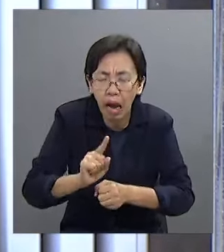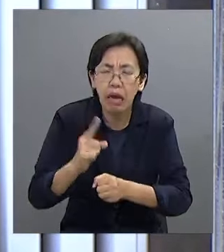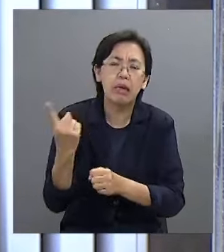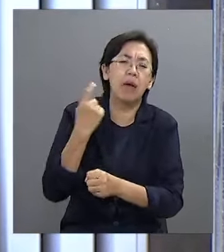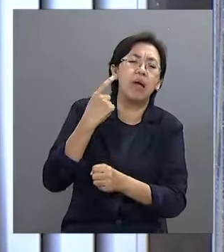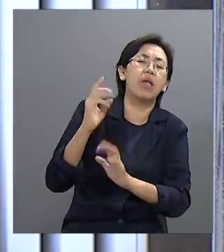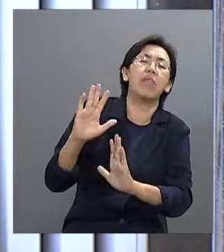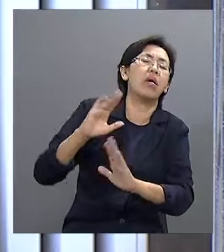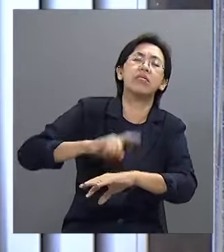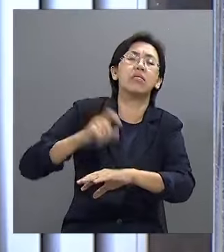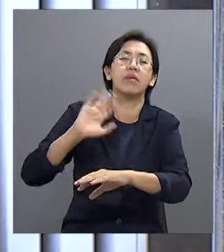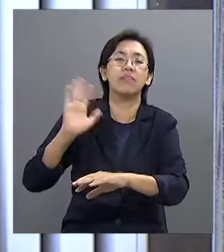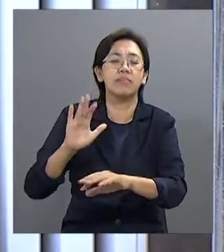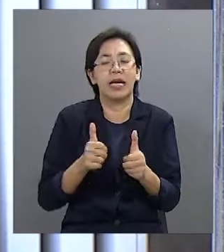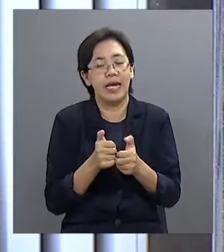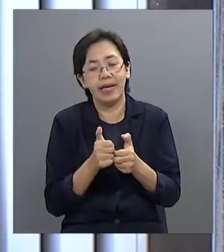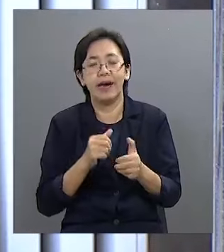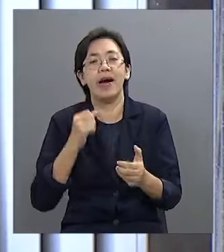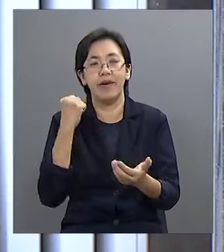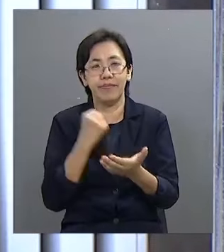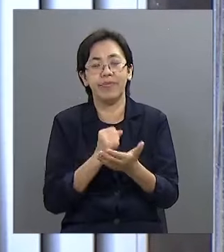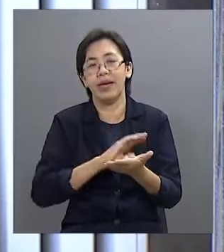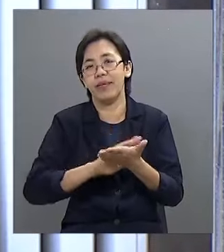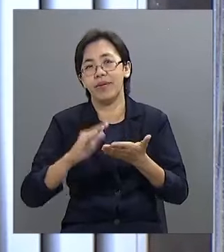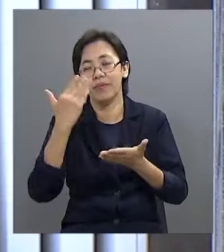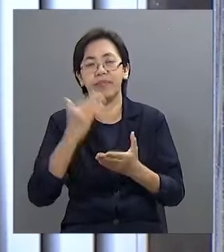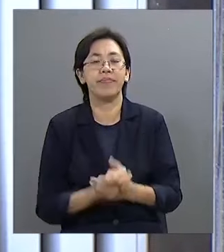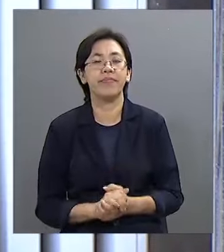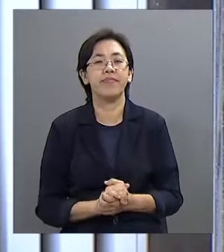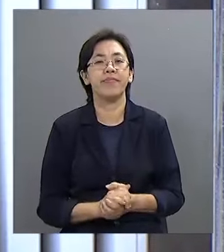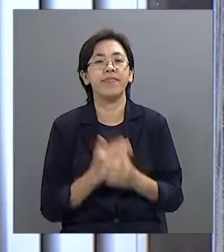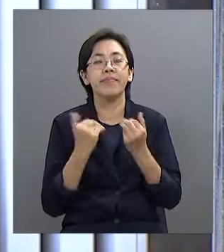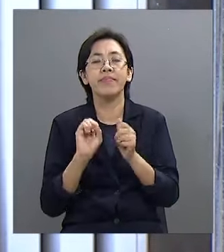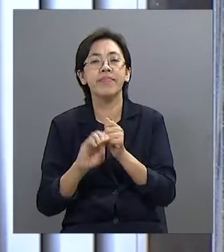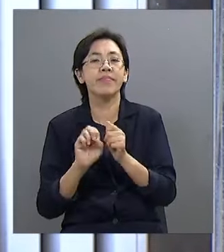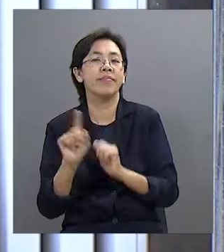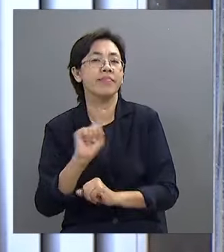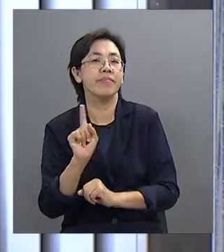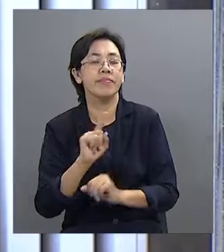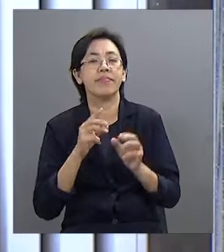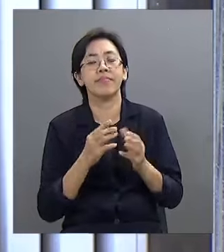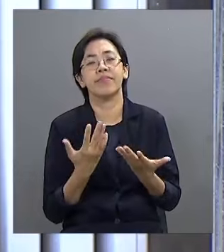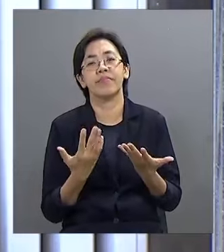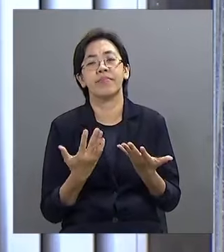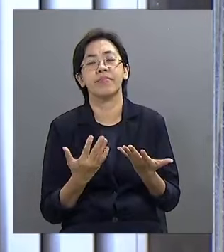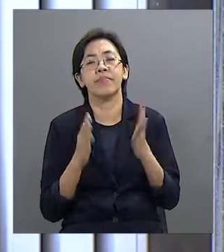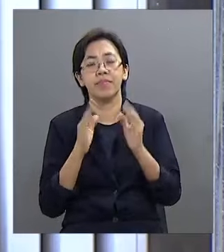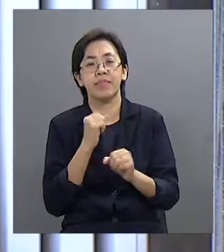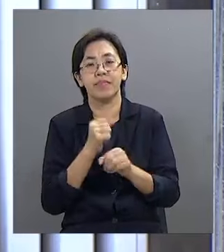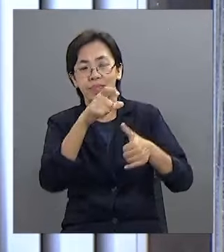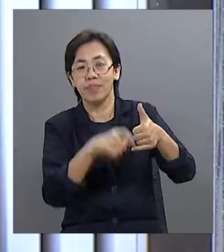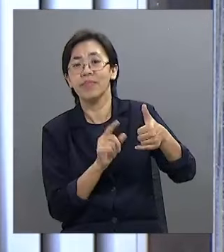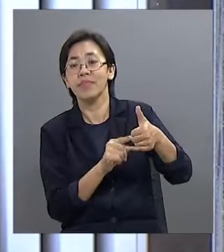ตรียมให้พร้อมซะเลยนะครับคุณผู้ชมครับในช่วงพอดีพอเพียงวันนี้ครับจะพาไปดูวิธีการทำงานของคุณนัทจำได้ไหมเพจทุนหัว